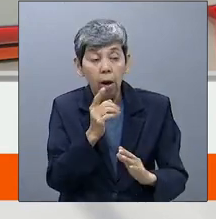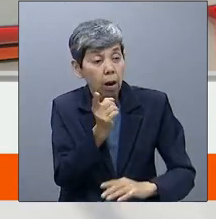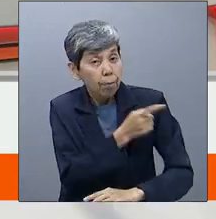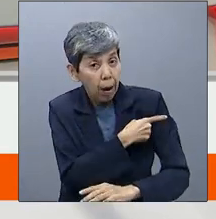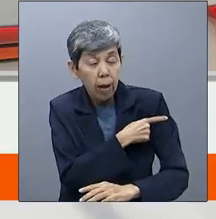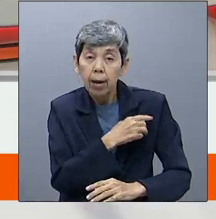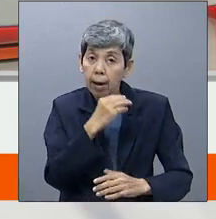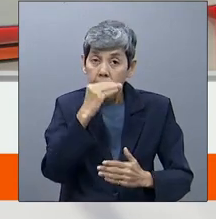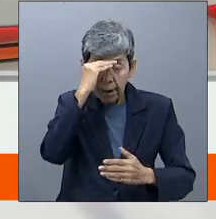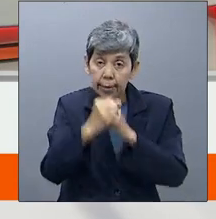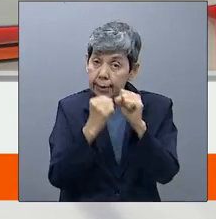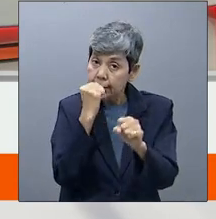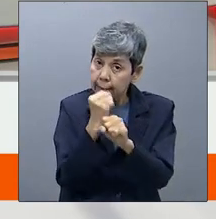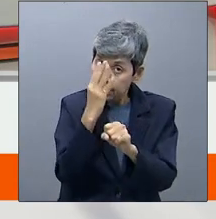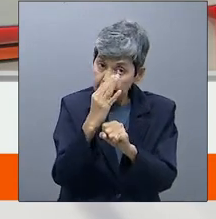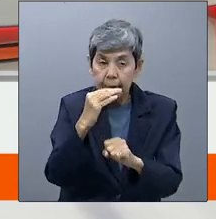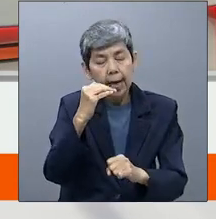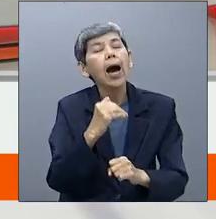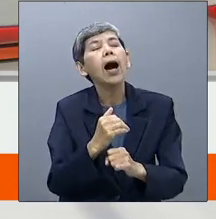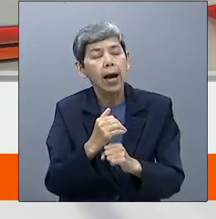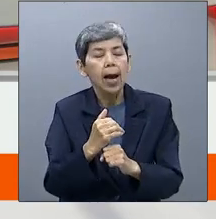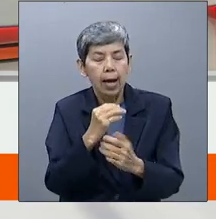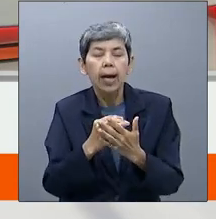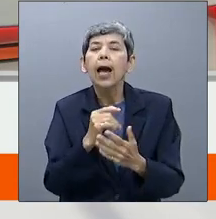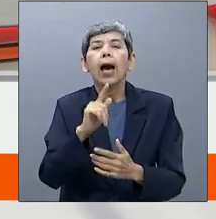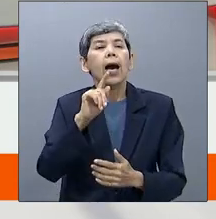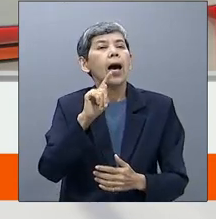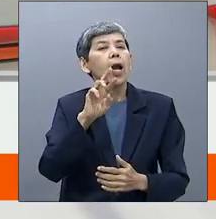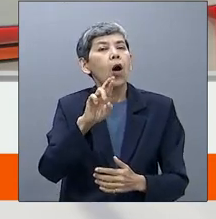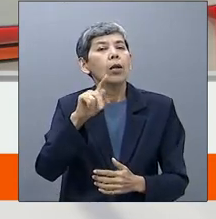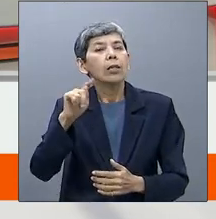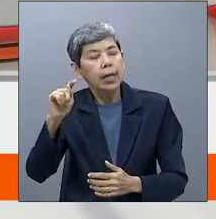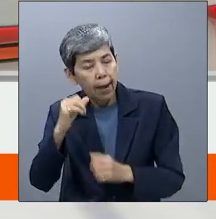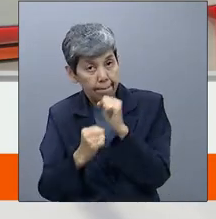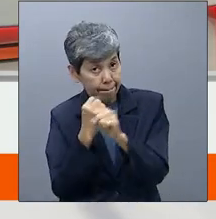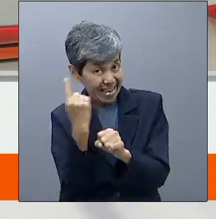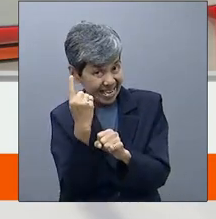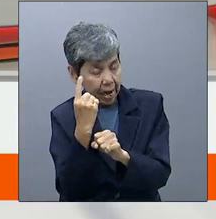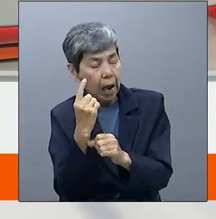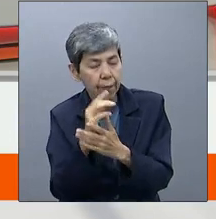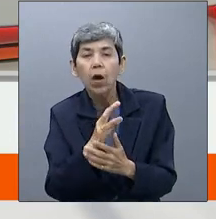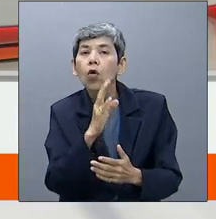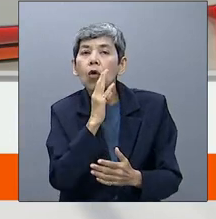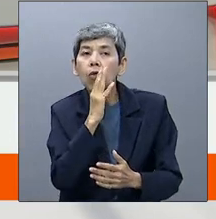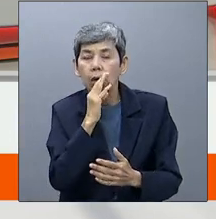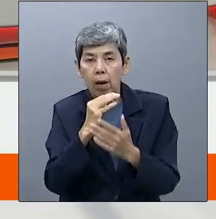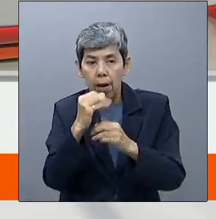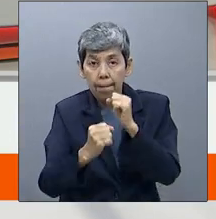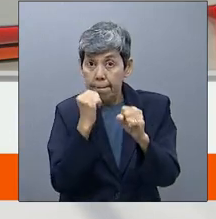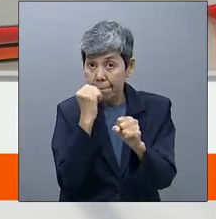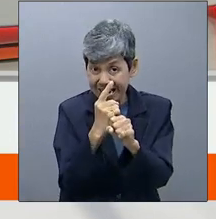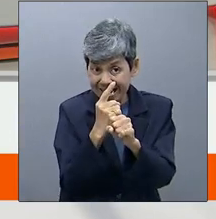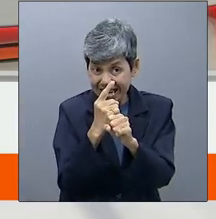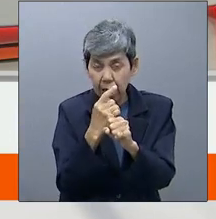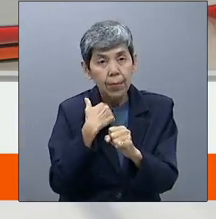จาก4ปีนะให้เป็นร้อยตำรวจตรี1ปีนะปริญญาตรี1ปีนะถ้าปริญญาตรีแต่